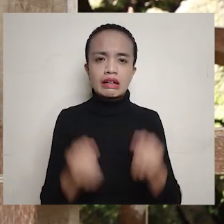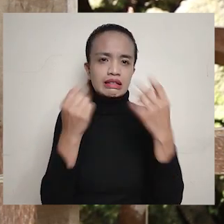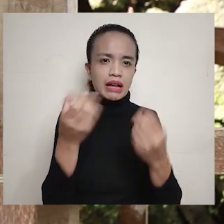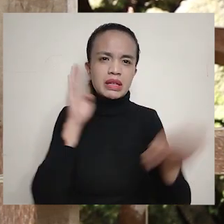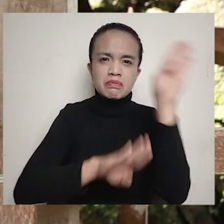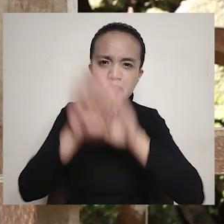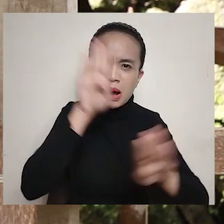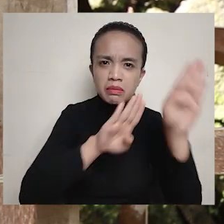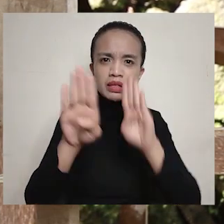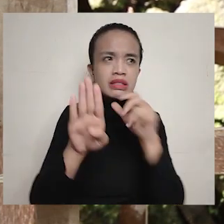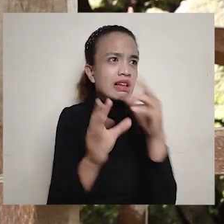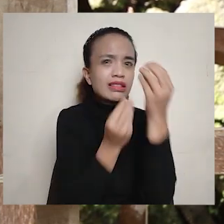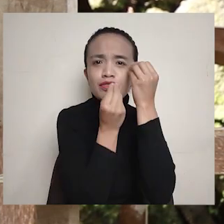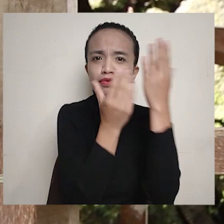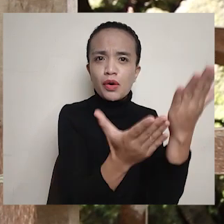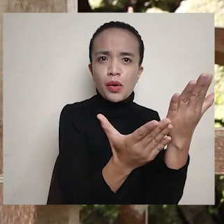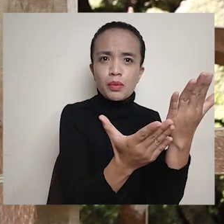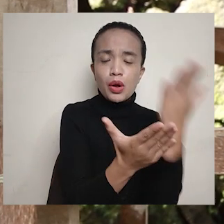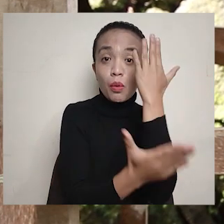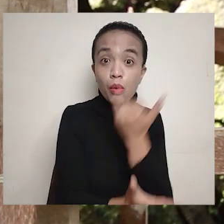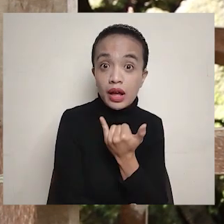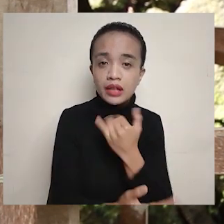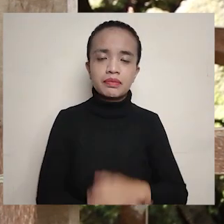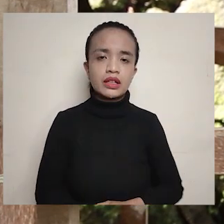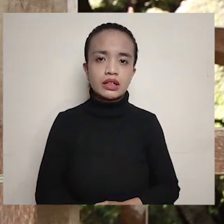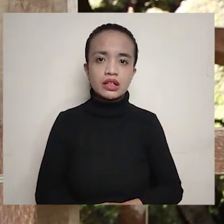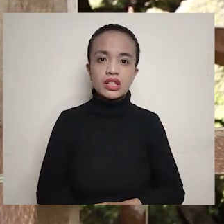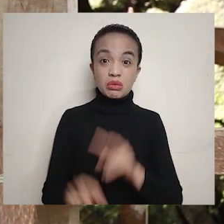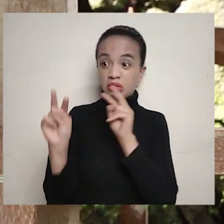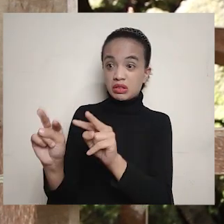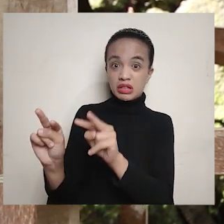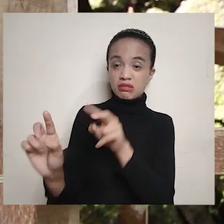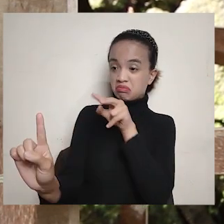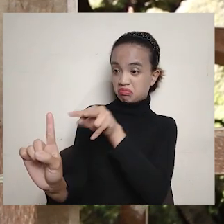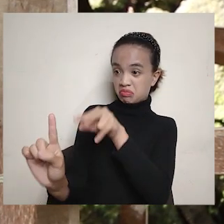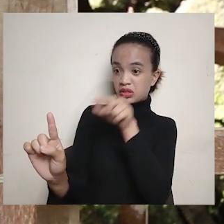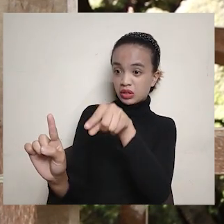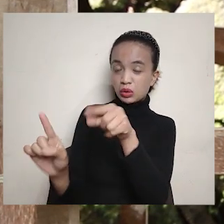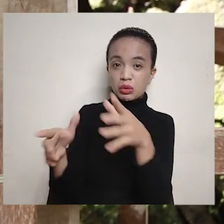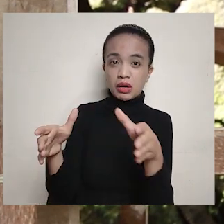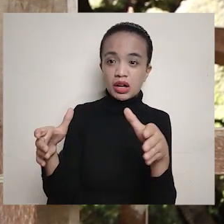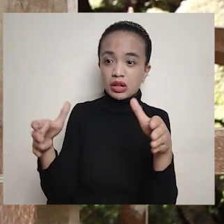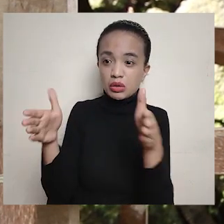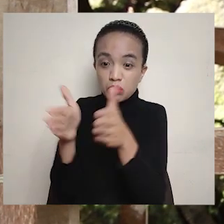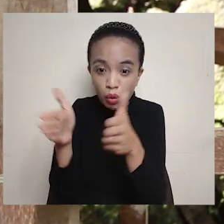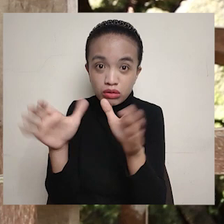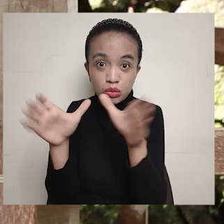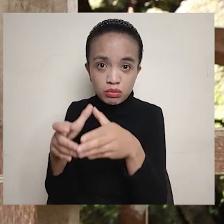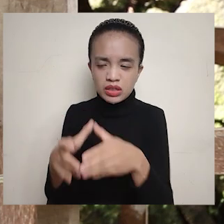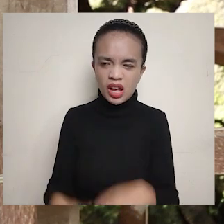issues na hindi nakakarating sa ano. Kasi palagi nga, ang tingin sa minority population ay, you know,